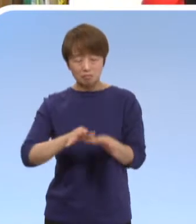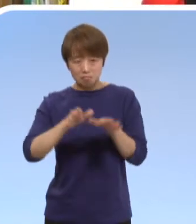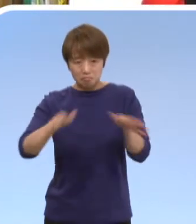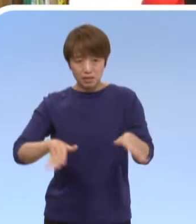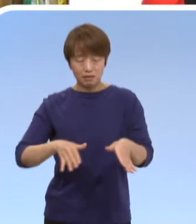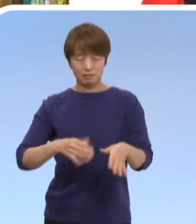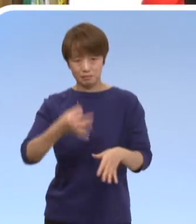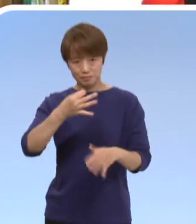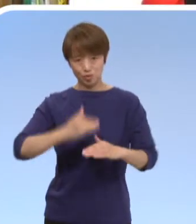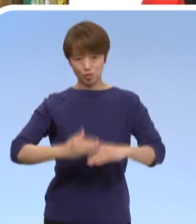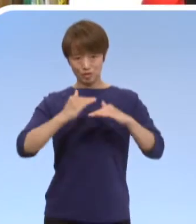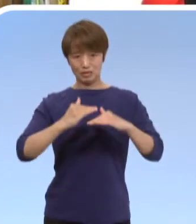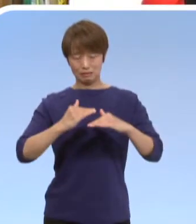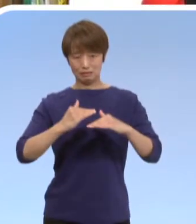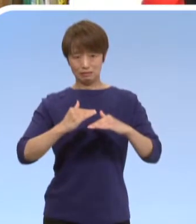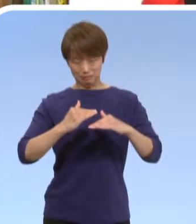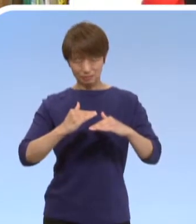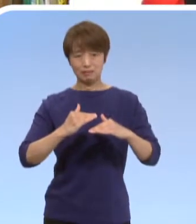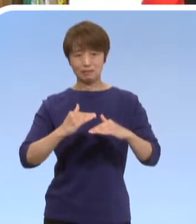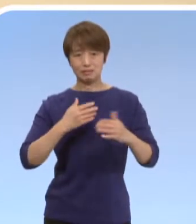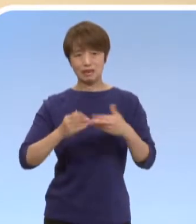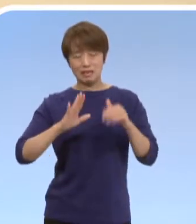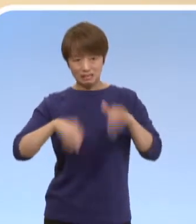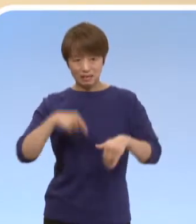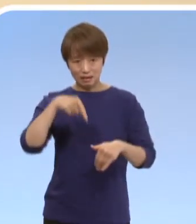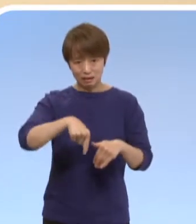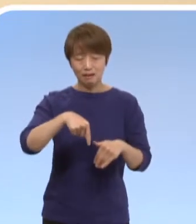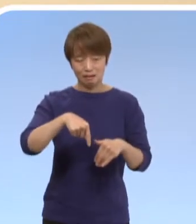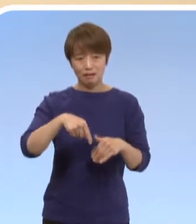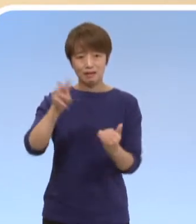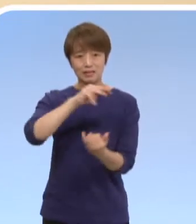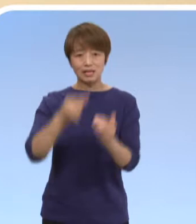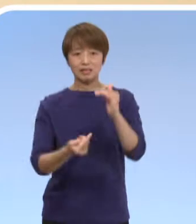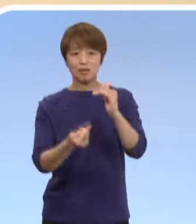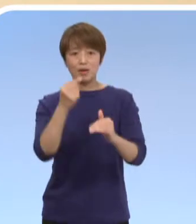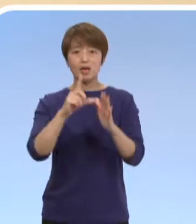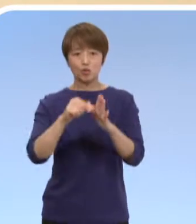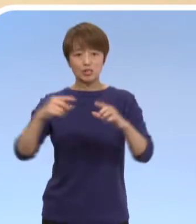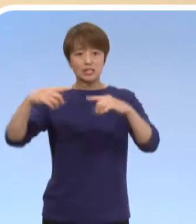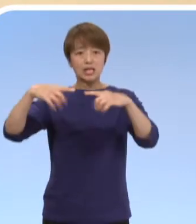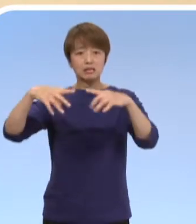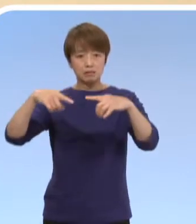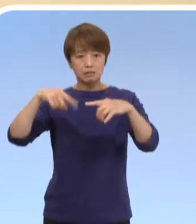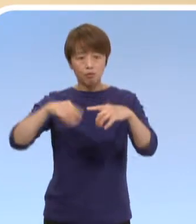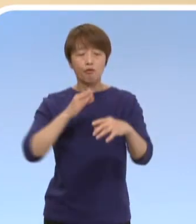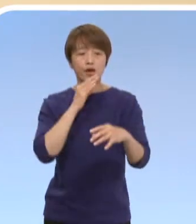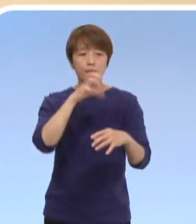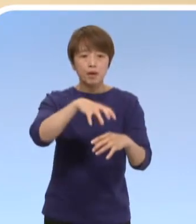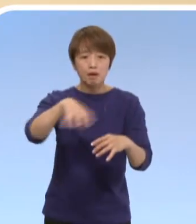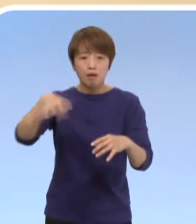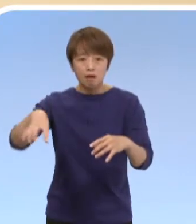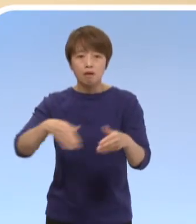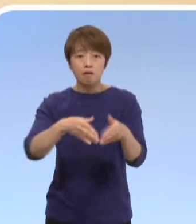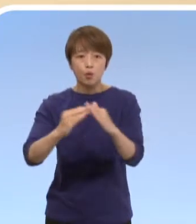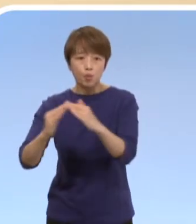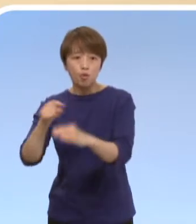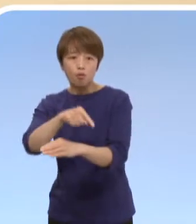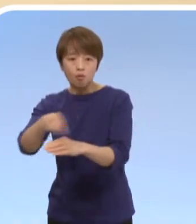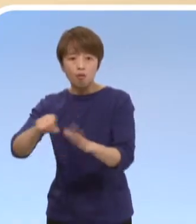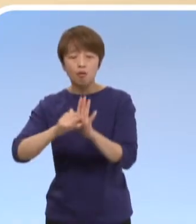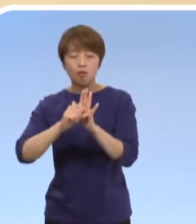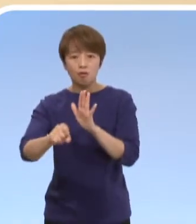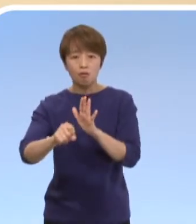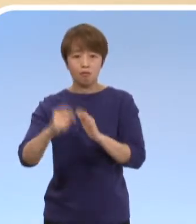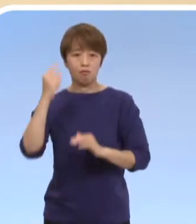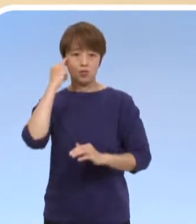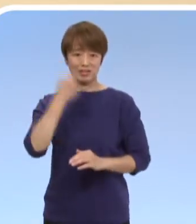非常に辛い思いをした地域でもあります。でやはりその災害の時にですね、やっぱ電気を、現場現場で作ってるってことが、まあ、